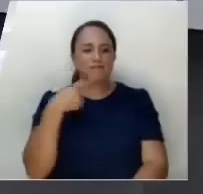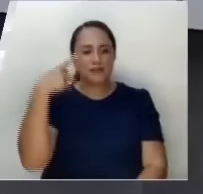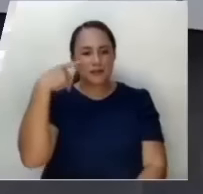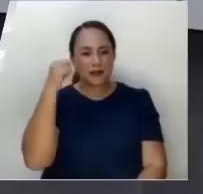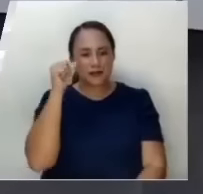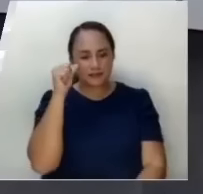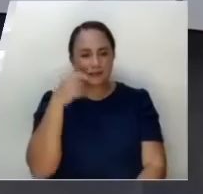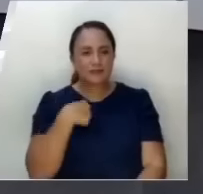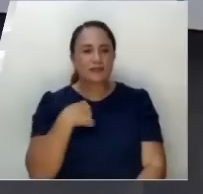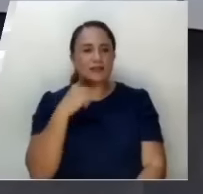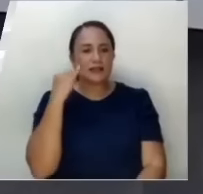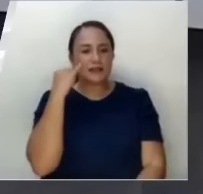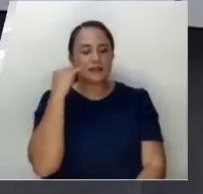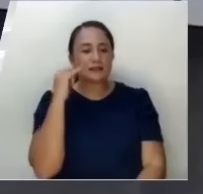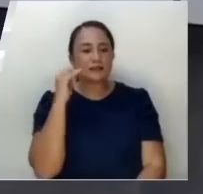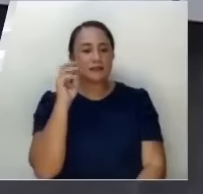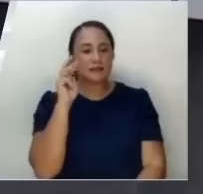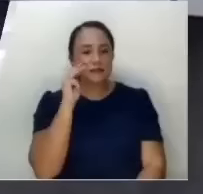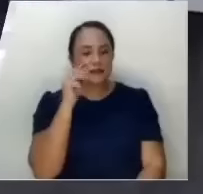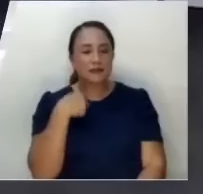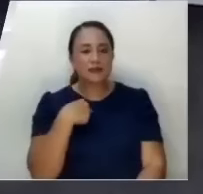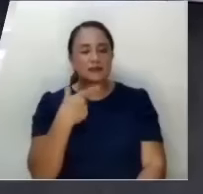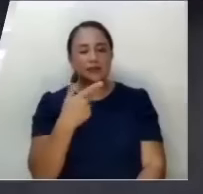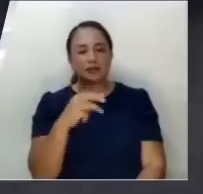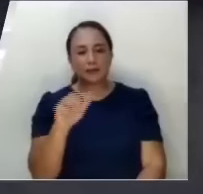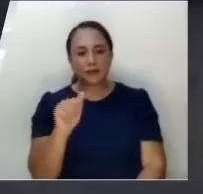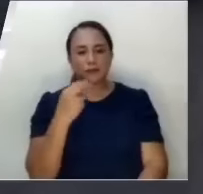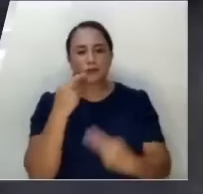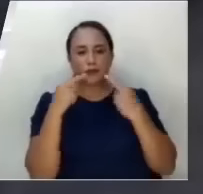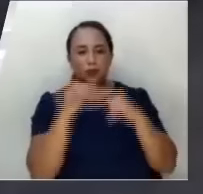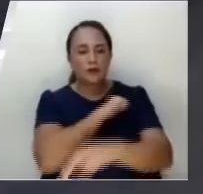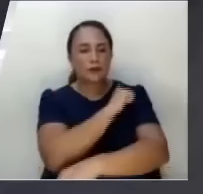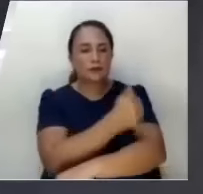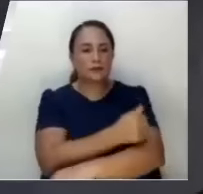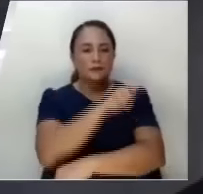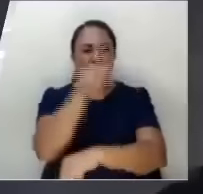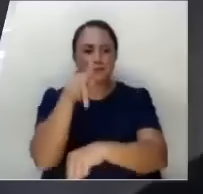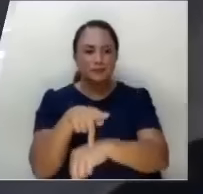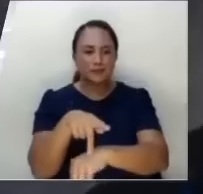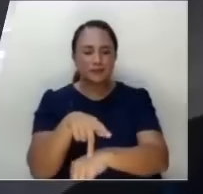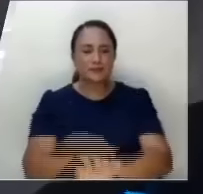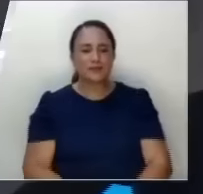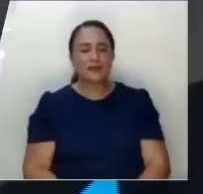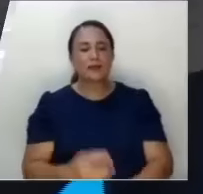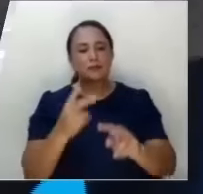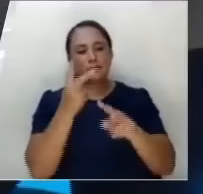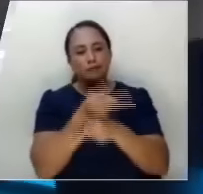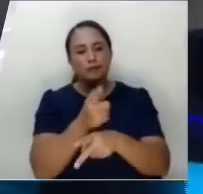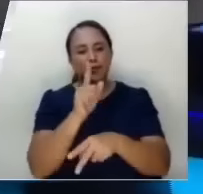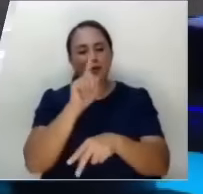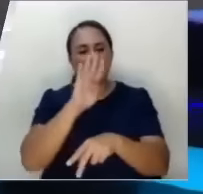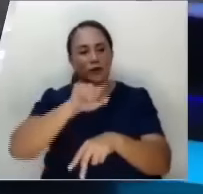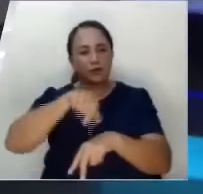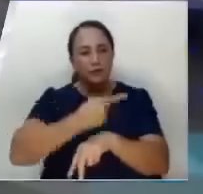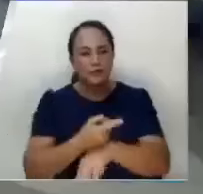si Ivan Mayrina mula sa GMA Integrated News, ang News Authority ng Pilipino. Nakatutok kami 24